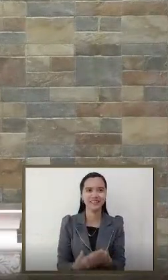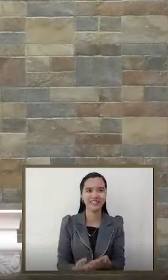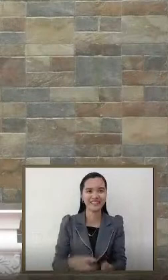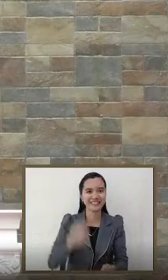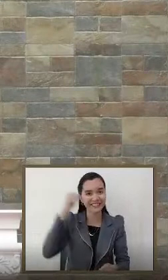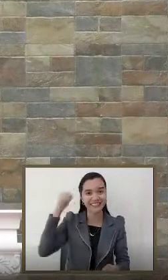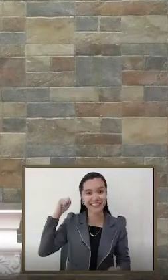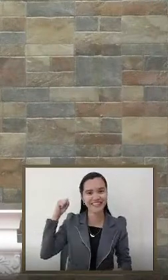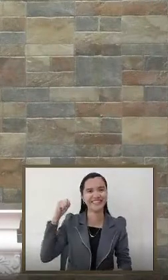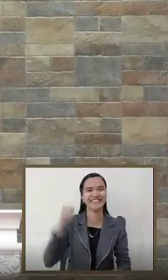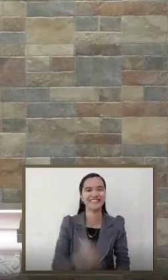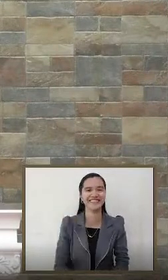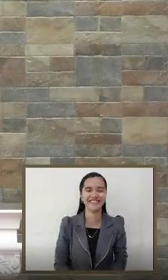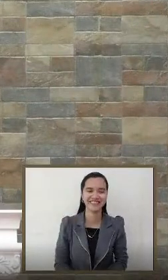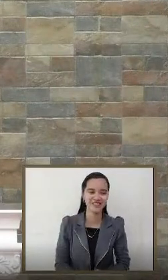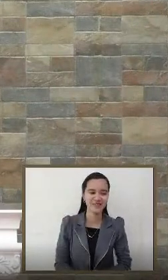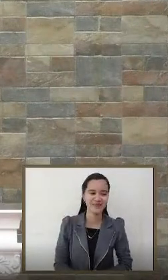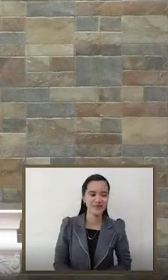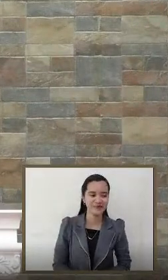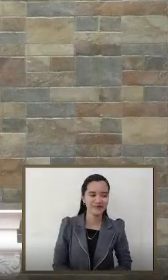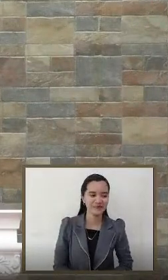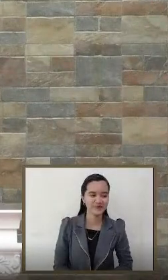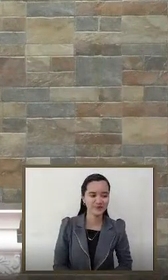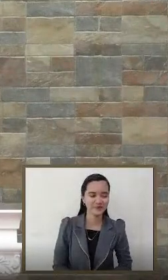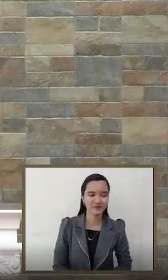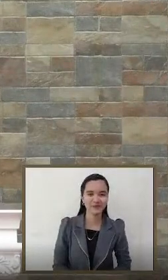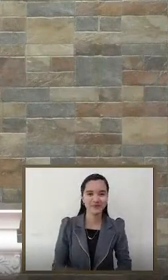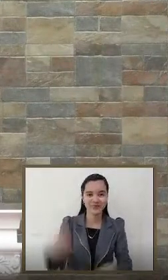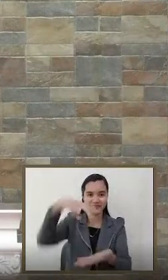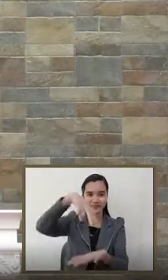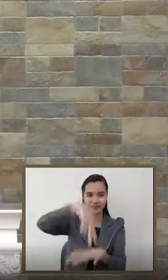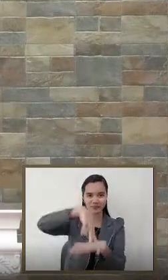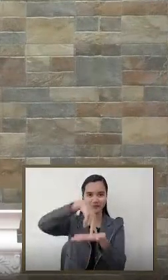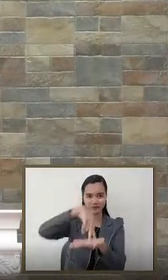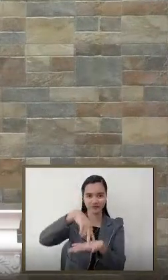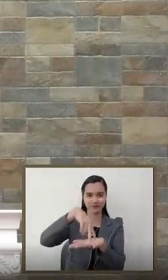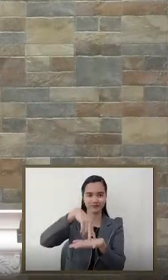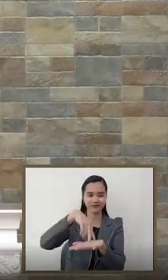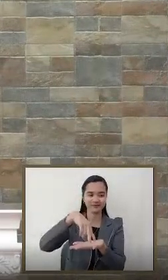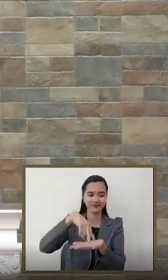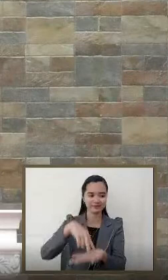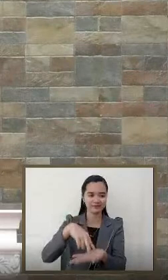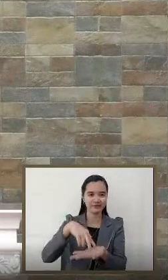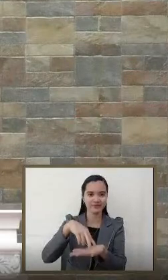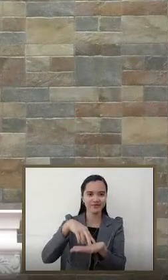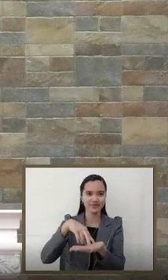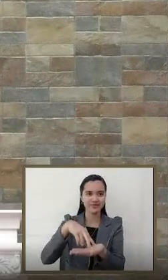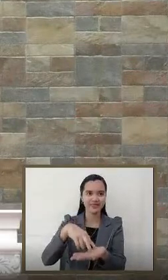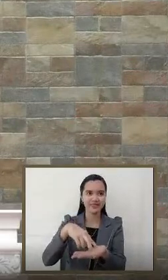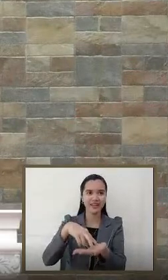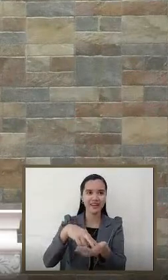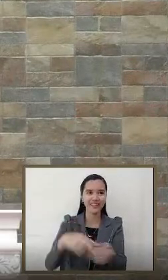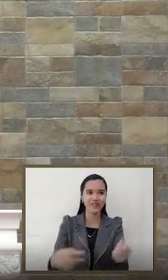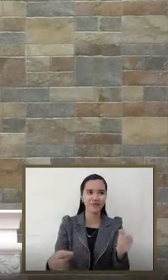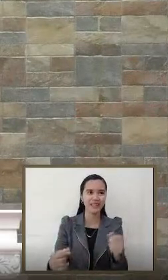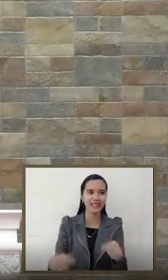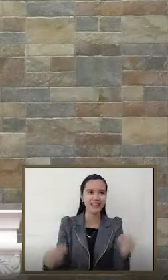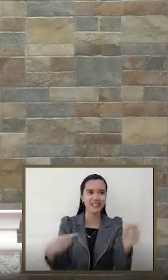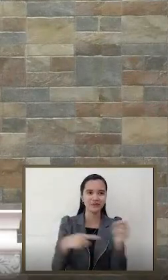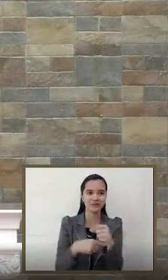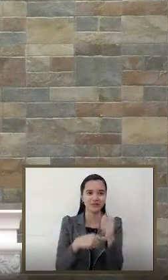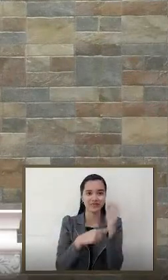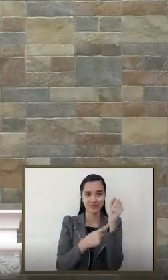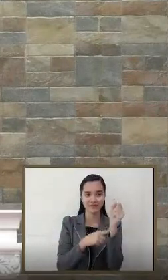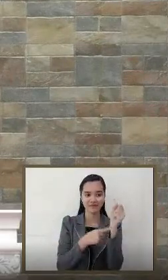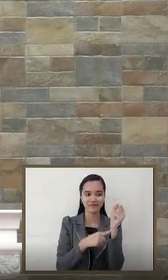Wow, amen. All right, tayo po magsitayong lahat at magsisimula na po tayo sa ating another Hallelujah worship service,